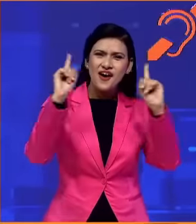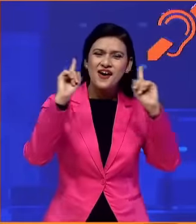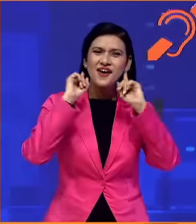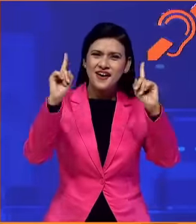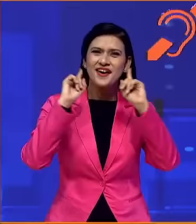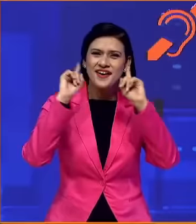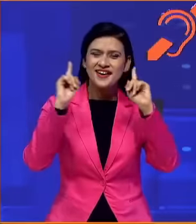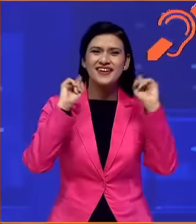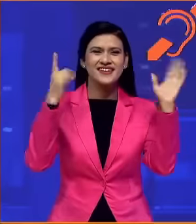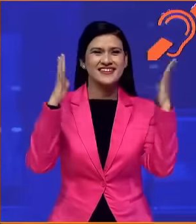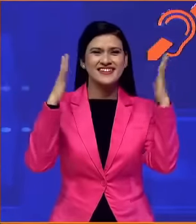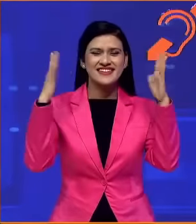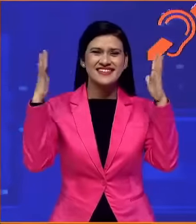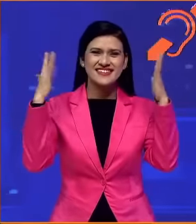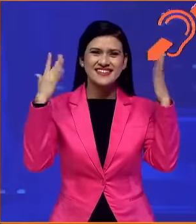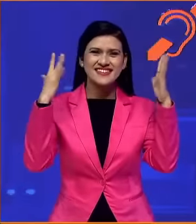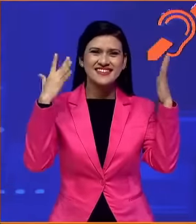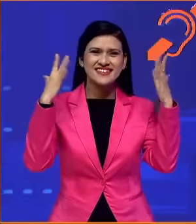स्वागत